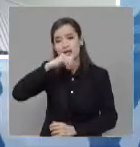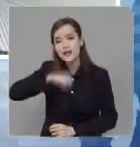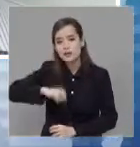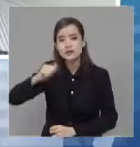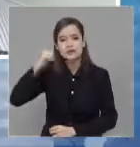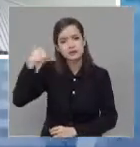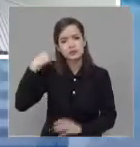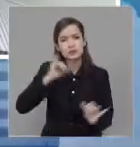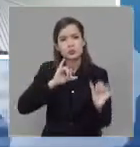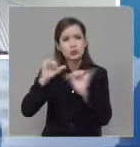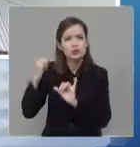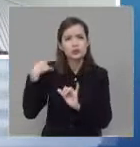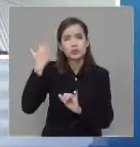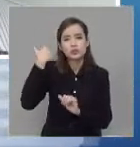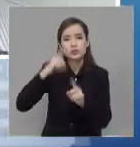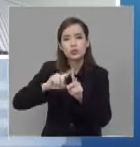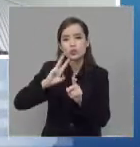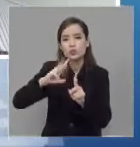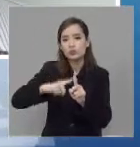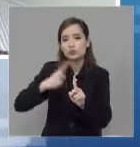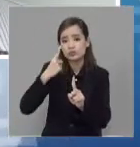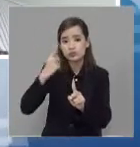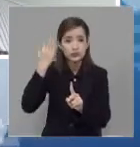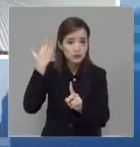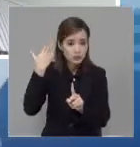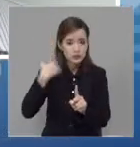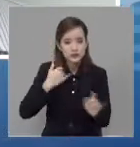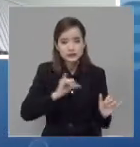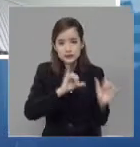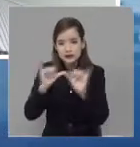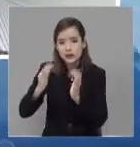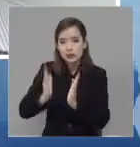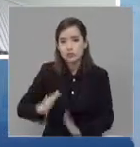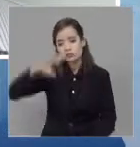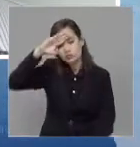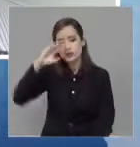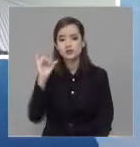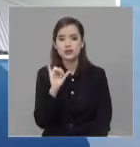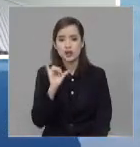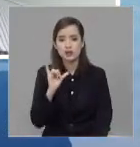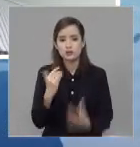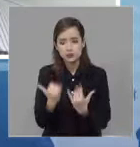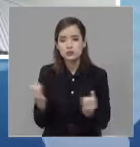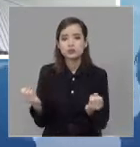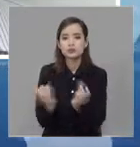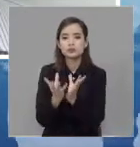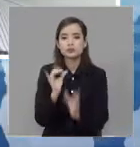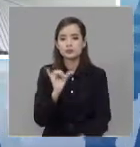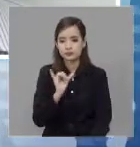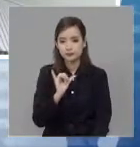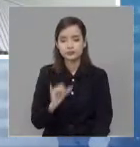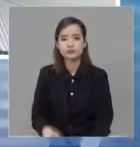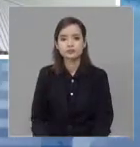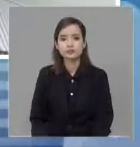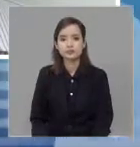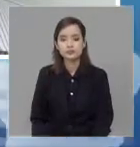มื่อตอนวันที่6มกราที่ผ่านมาครับแล้วเรายังไม่ได้ย้ายผู้ป่วยลงครับผมก็เลยยังไม่ได้รับผลกระทบครับผม เพราะฉะนั้นภ